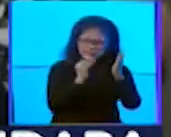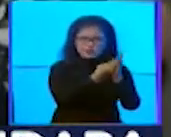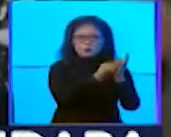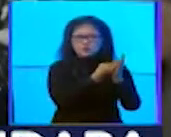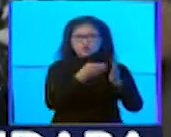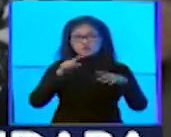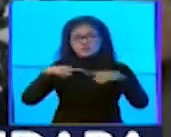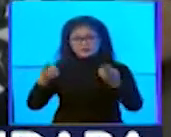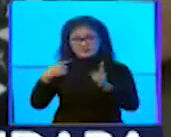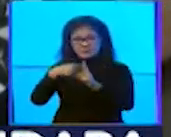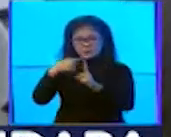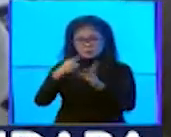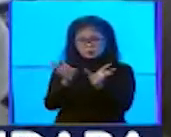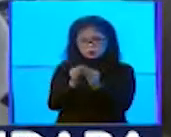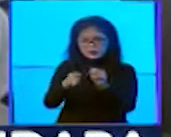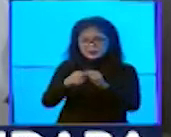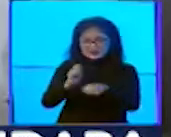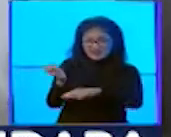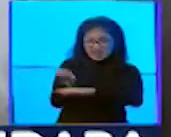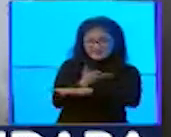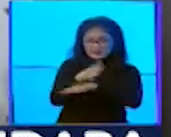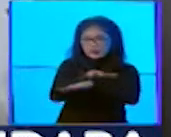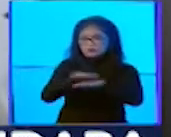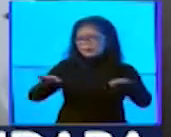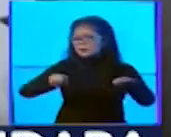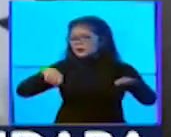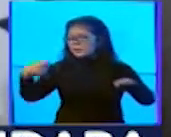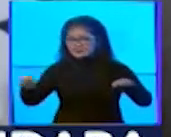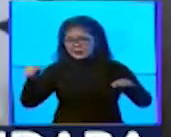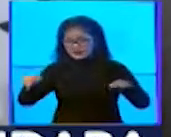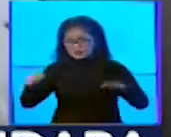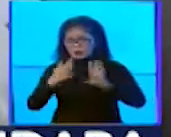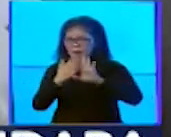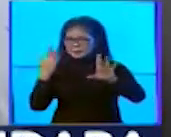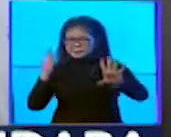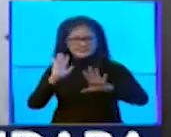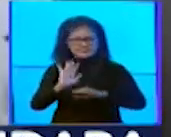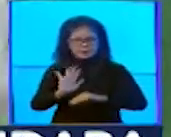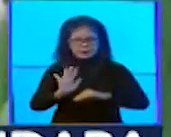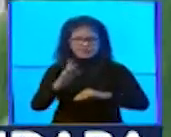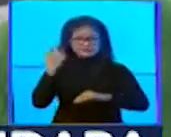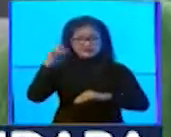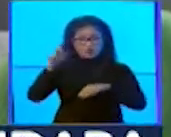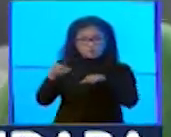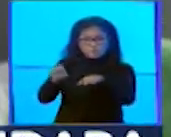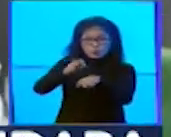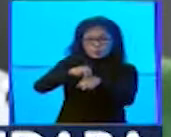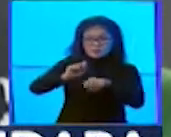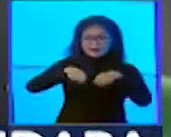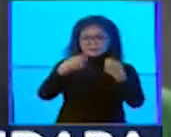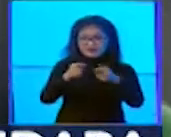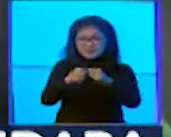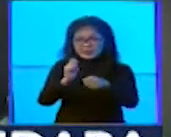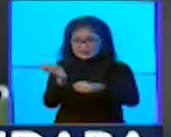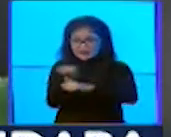jumlah pelaksana rapid test maupun meja registrasi untuk mempercepat layanan. Calon penumpang diimbau untuk mendaftar rapid test melalui